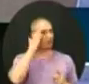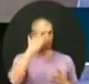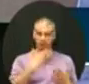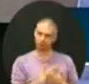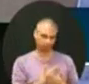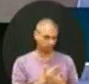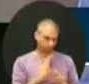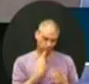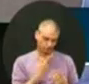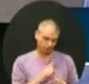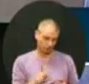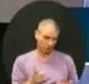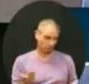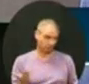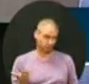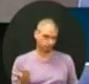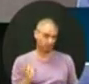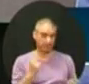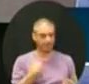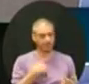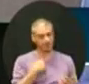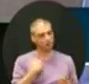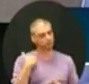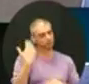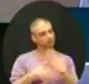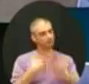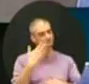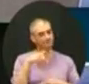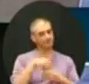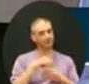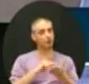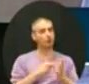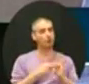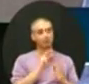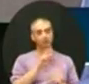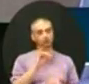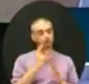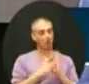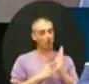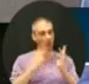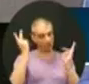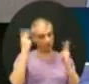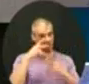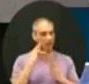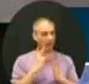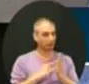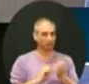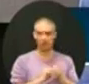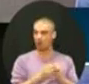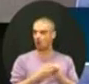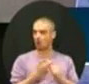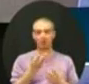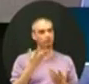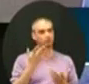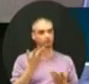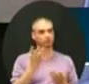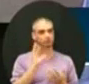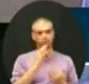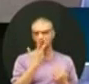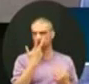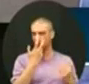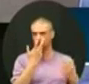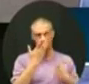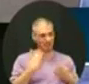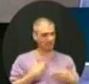חדש, התשובה היא לא. אם אנחנו למשל מגלגלים בתוך הפוליטיקה את הנושא של חוק ההסדרה, או אפילו את חלקה, אני חושב,